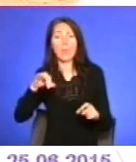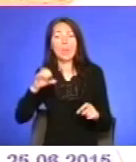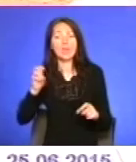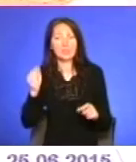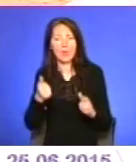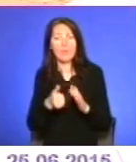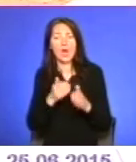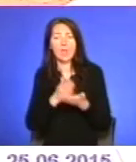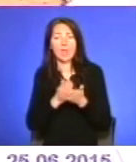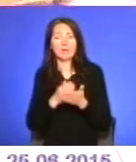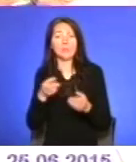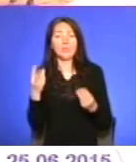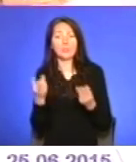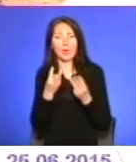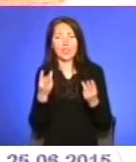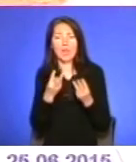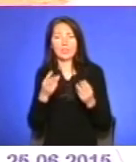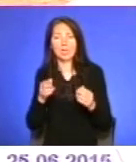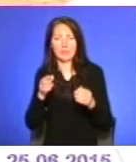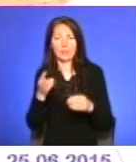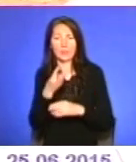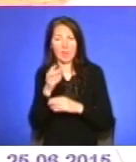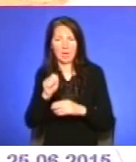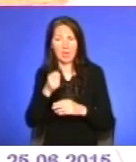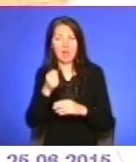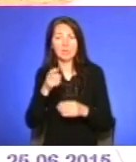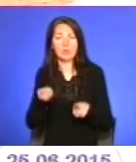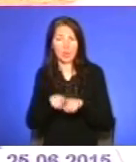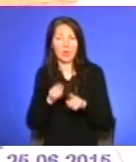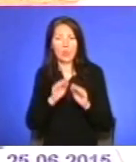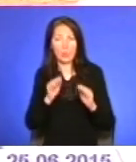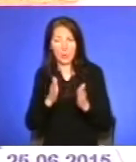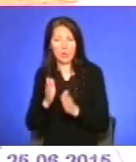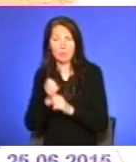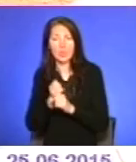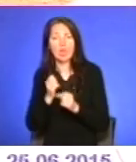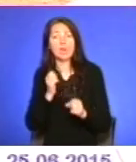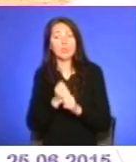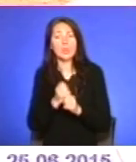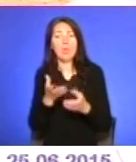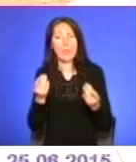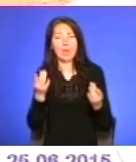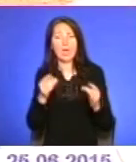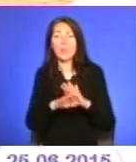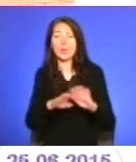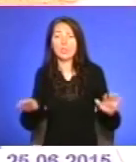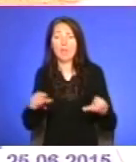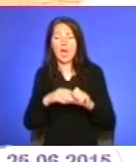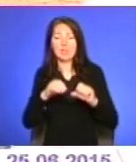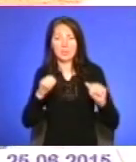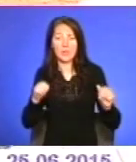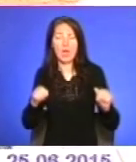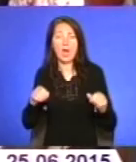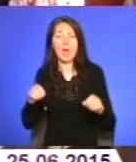де пожежний гідрант, ми також упорядкували, він тут є. І м'яке покриття зробили. Це земля, пісок і